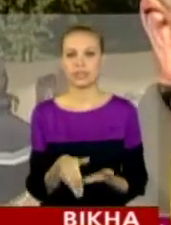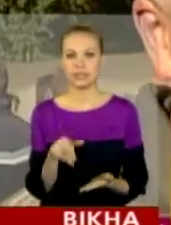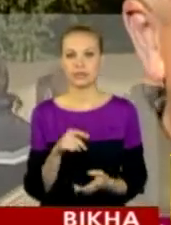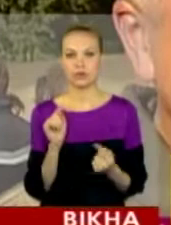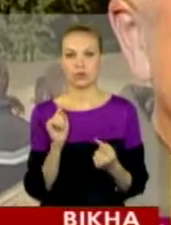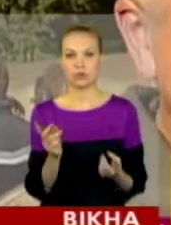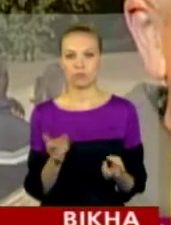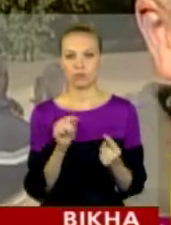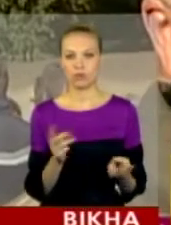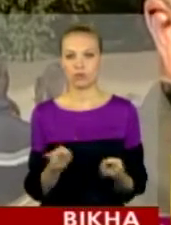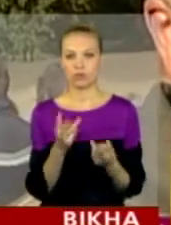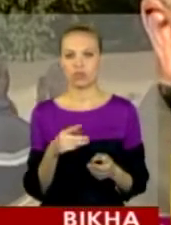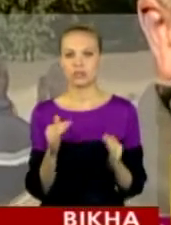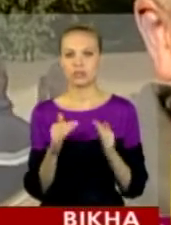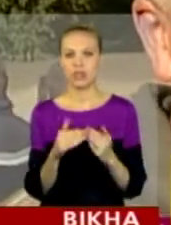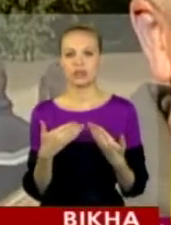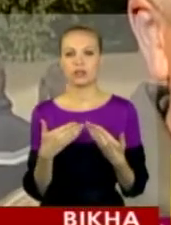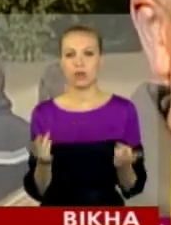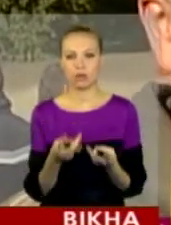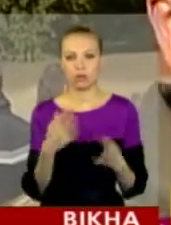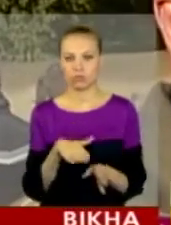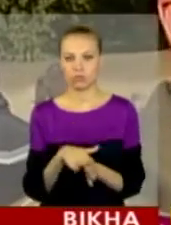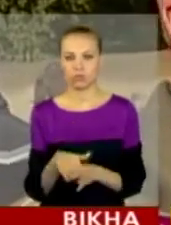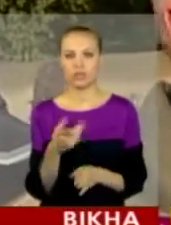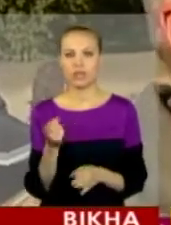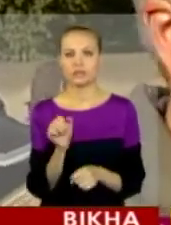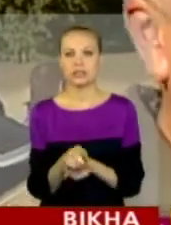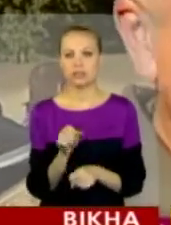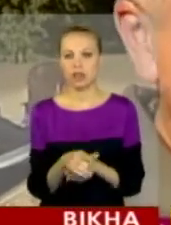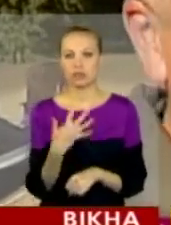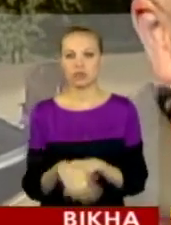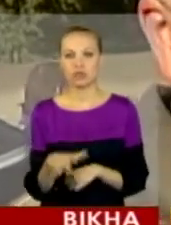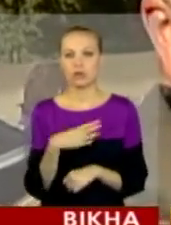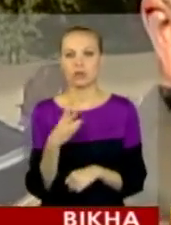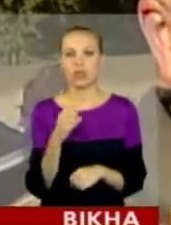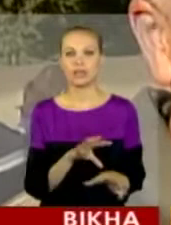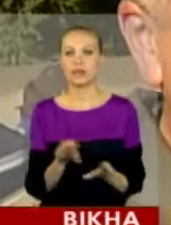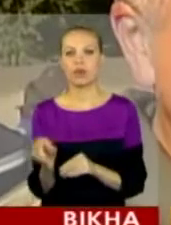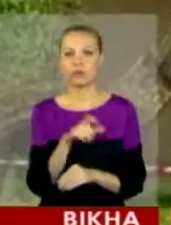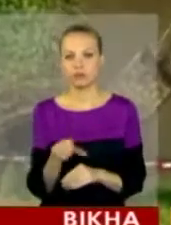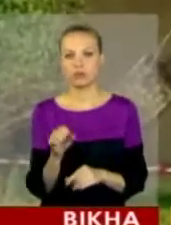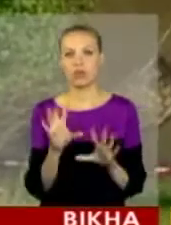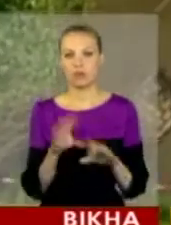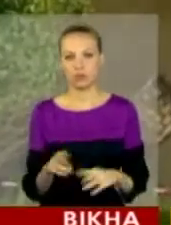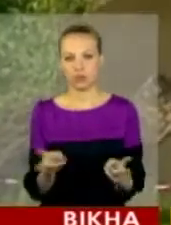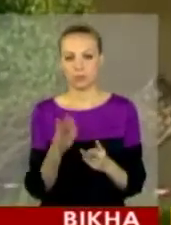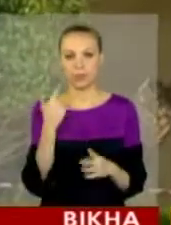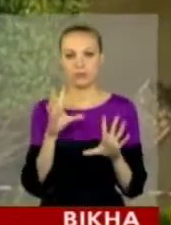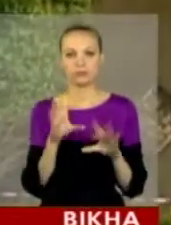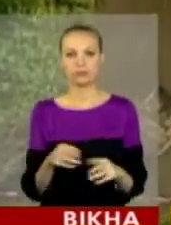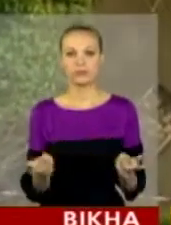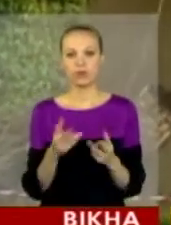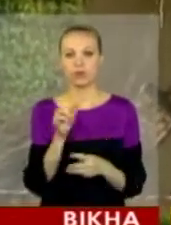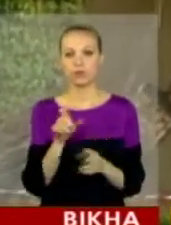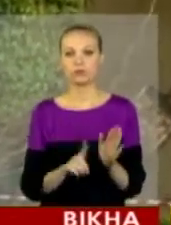противопожарной службы здание горело уже открытым пламенем. Тобто задача вже була не евакуація людей, а тушення пожару. Погасивши вогонь,